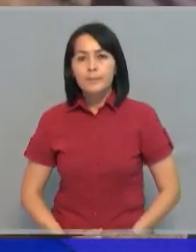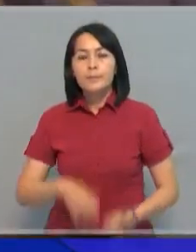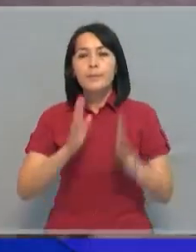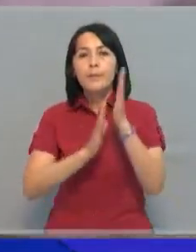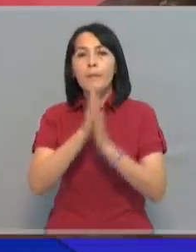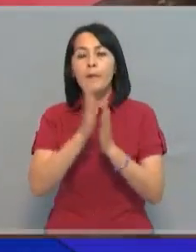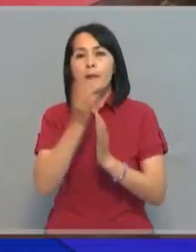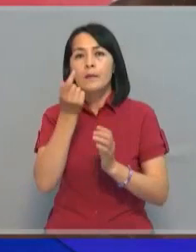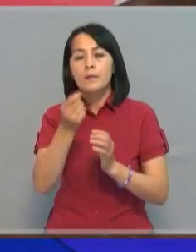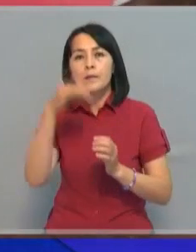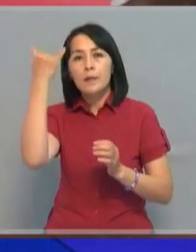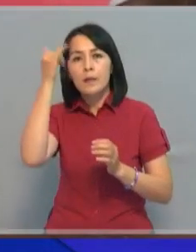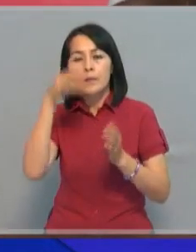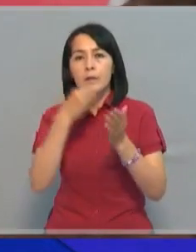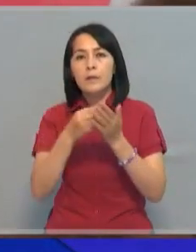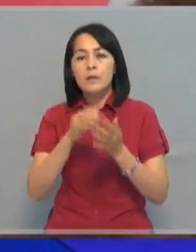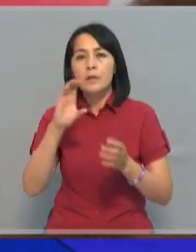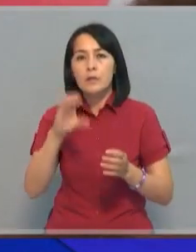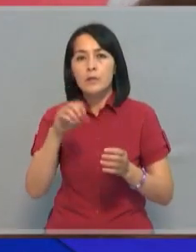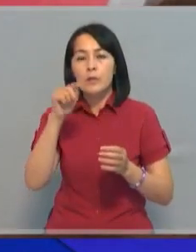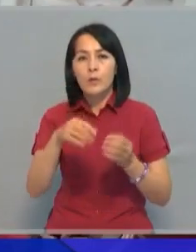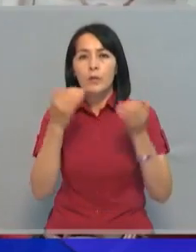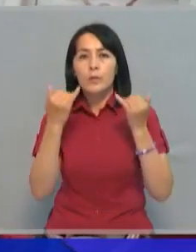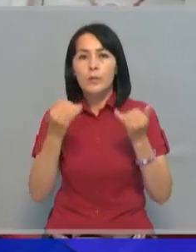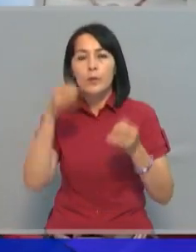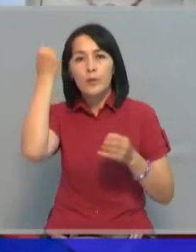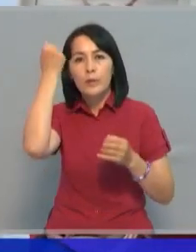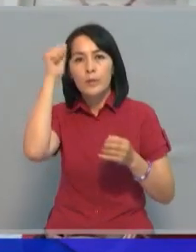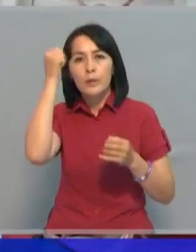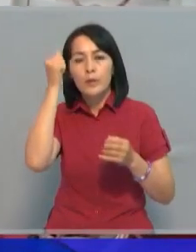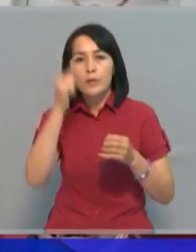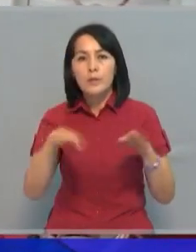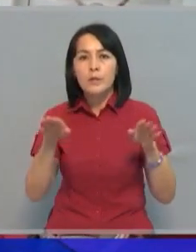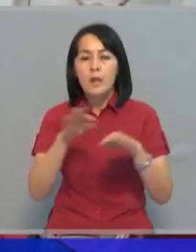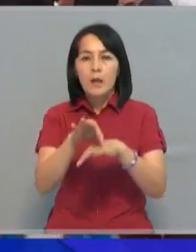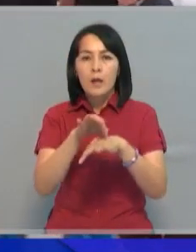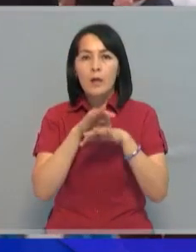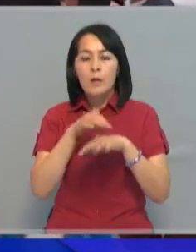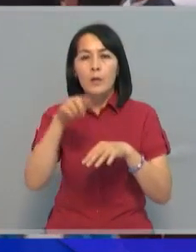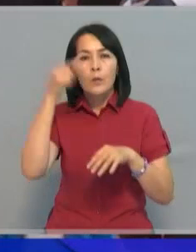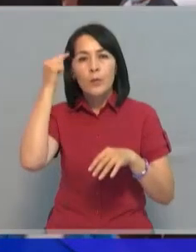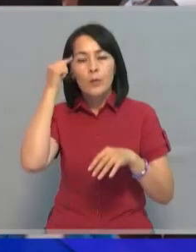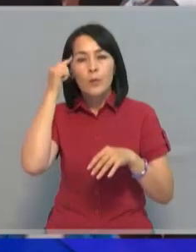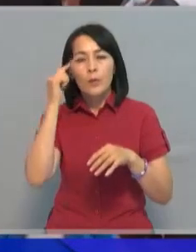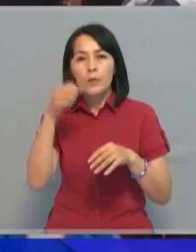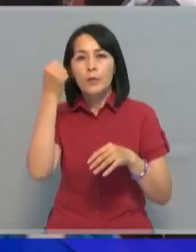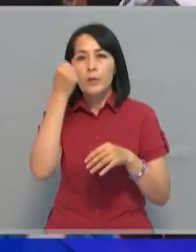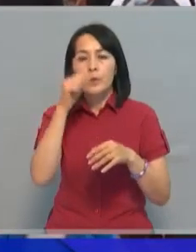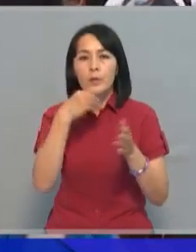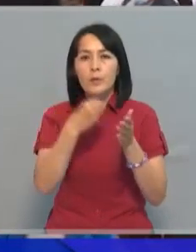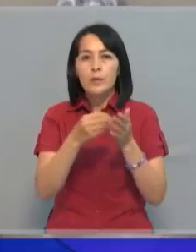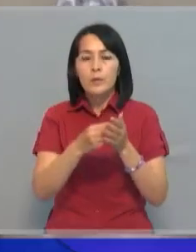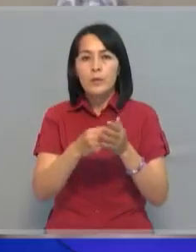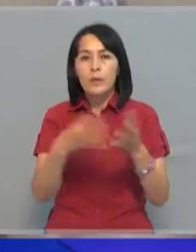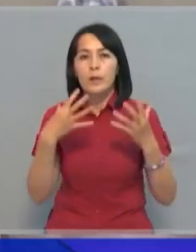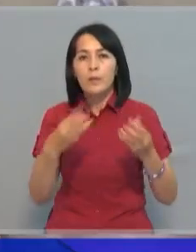Шөптен қысылып малын сатып жатқан шаруаның бірі Султан. Ол бүгін майда тұяқ малының қозыларын бөліп әкелген. Ондағы ойы төлін сатып қойларын аман